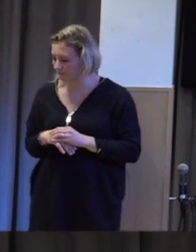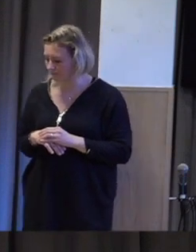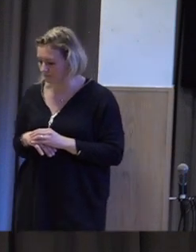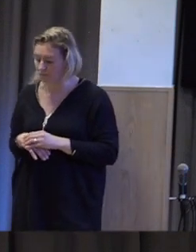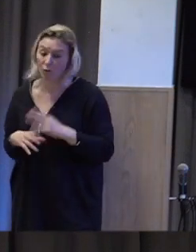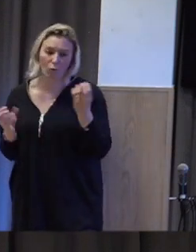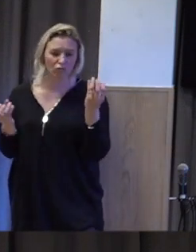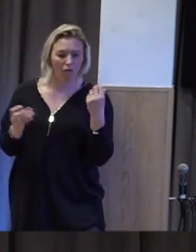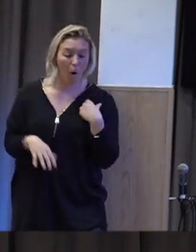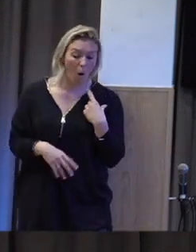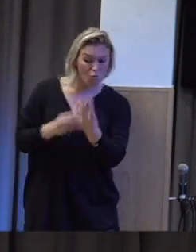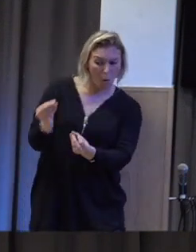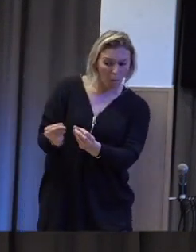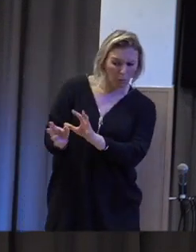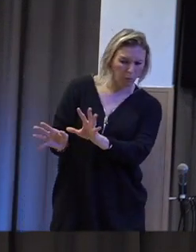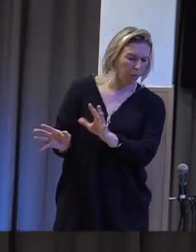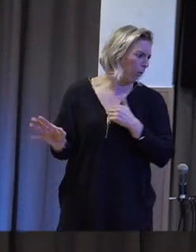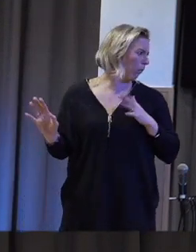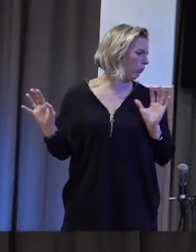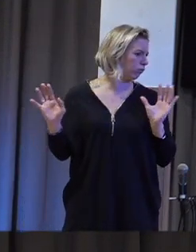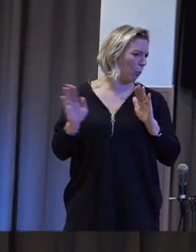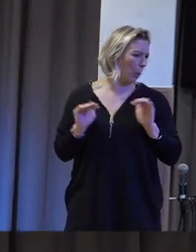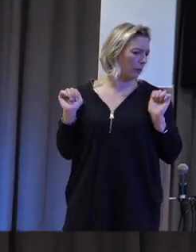oh, moi je ne fais pas partie du monde.